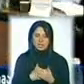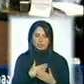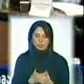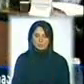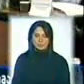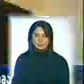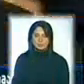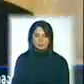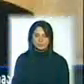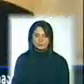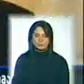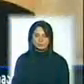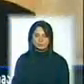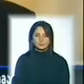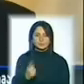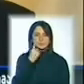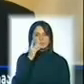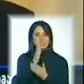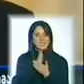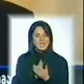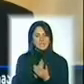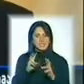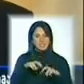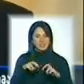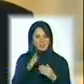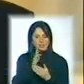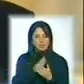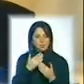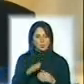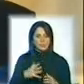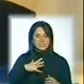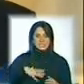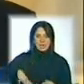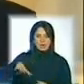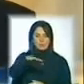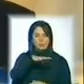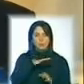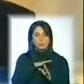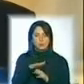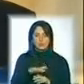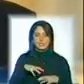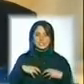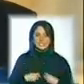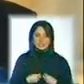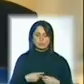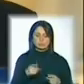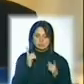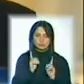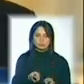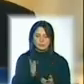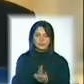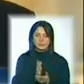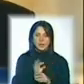აქტივობებს. Განვიხილეთ პირველი ნაწილი იმ კვლევის, რომელიც ჩატარდა მთელი საქართველოს მასშტაბით და რომელიც სამწუხაროდ დაადასტურა,